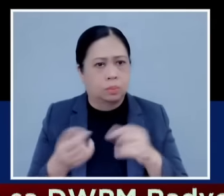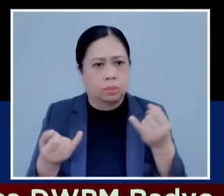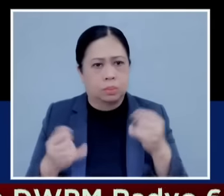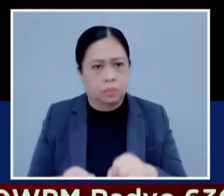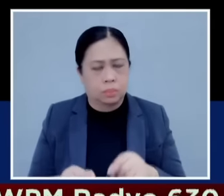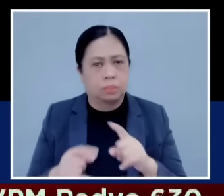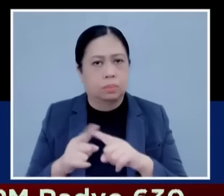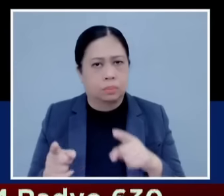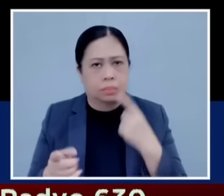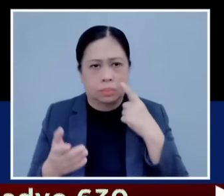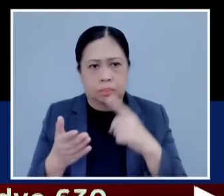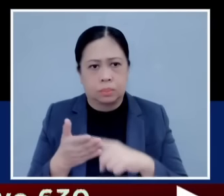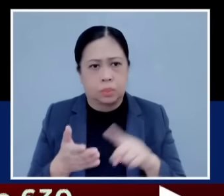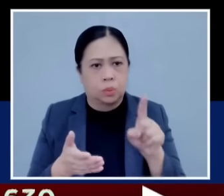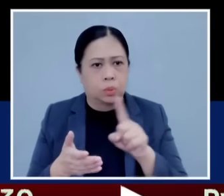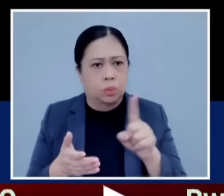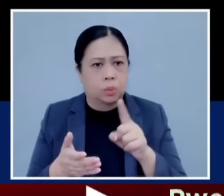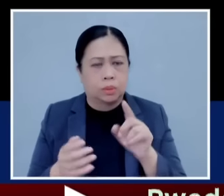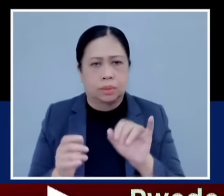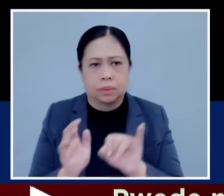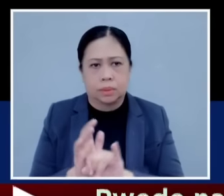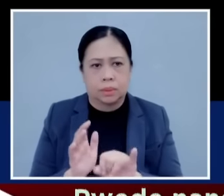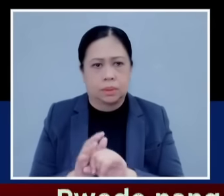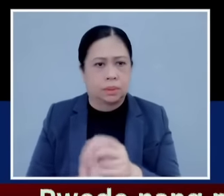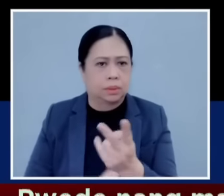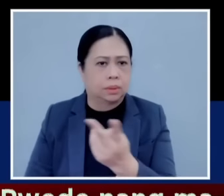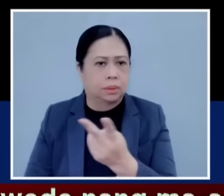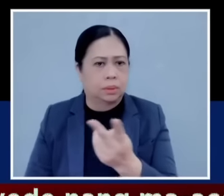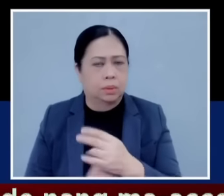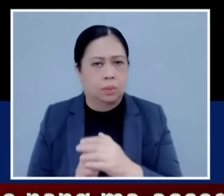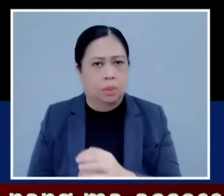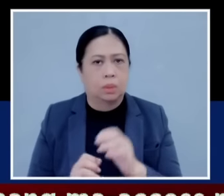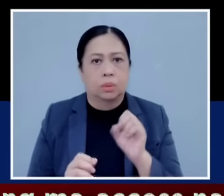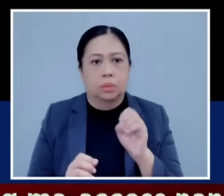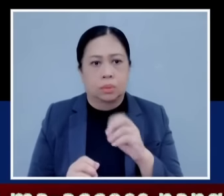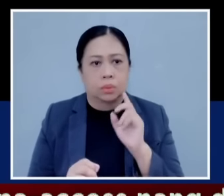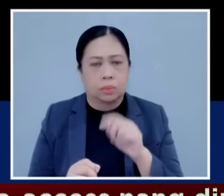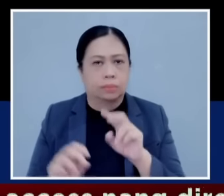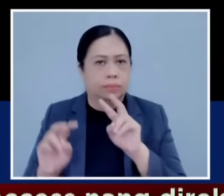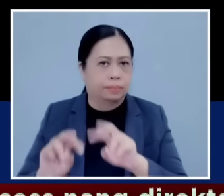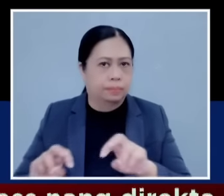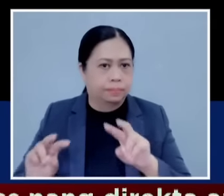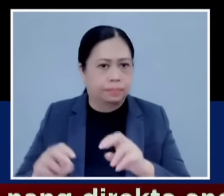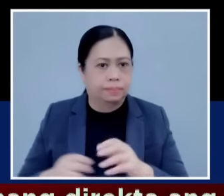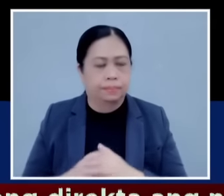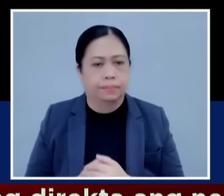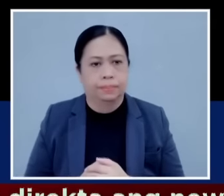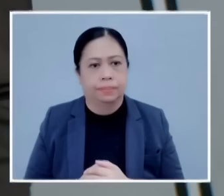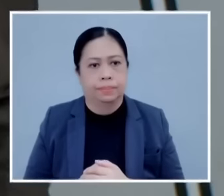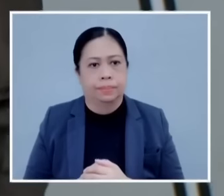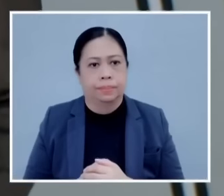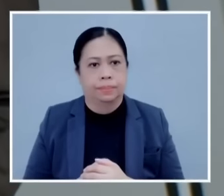pero inaalam na nila ang pagkakakilanlan ng dalawa para maimbisigahan.